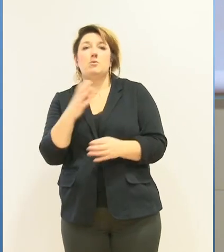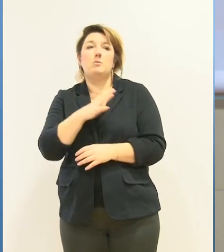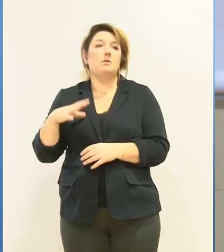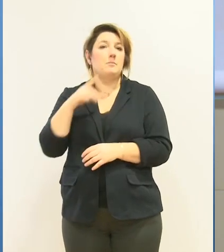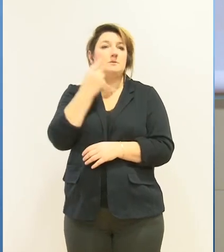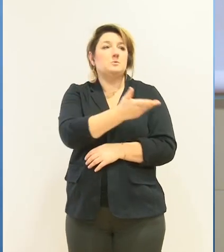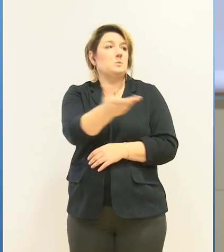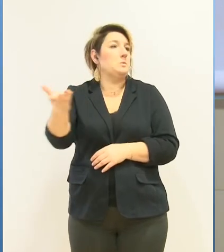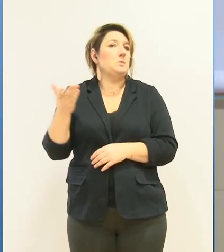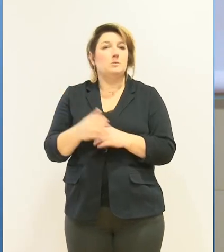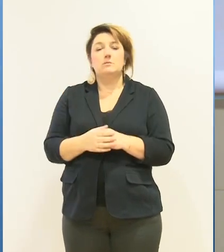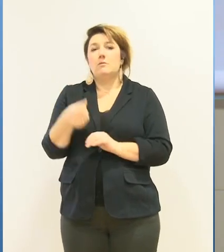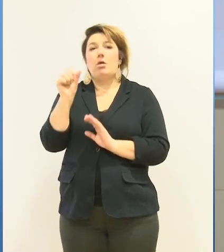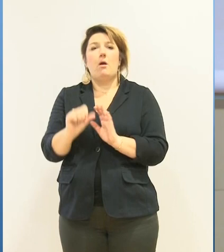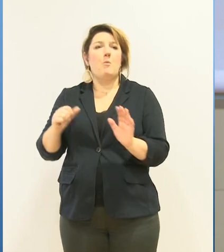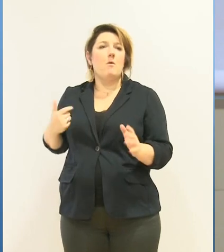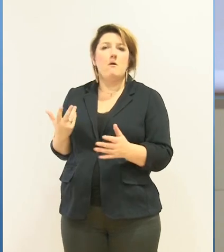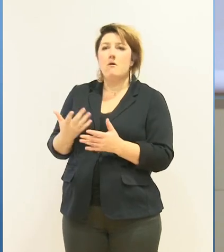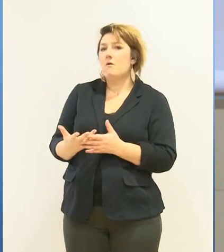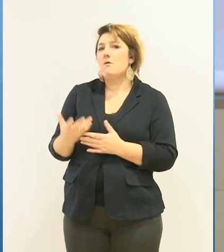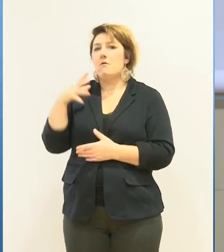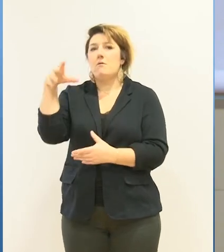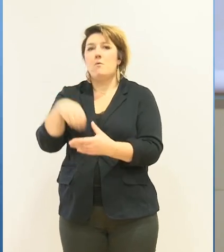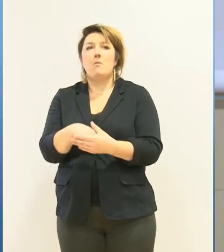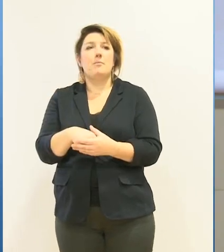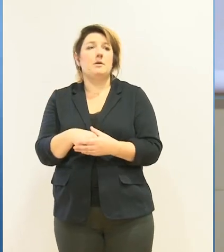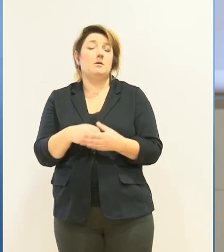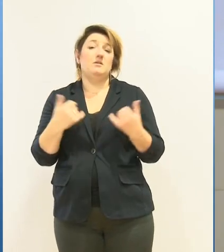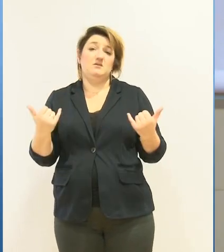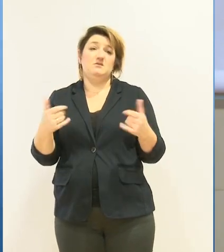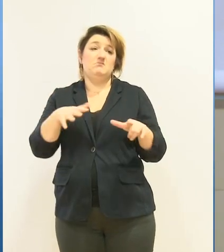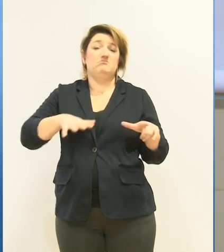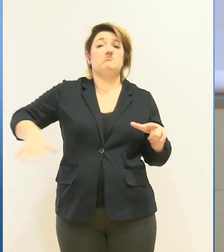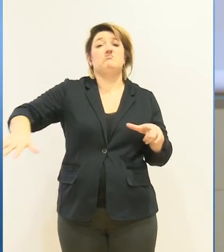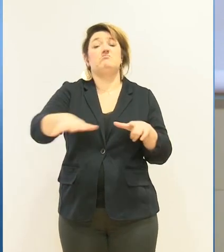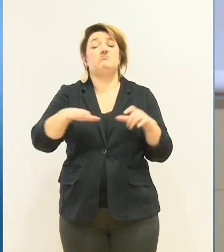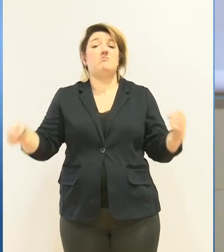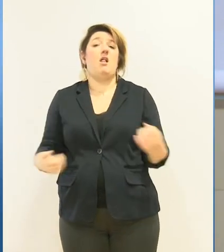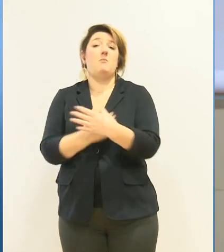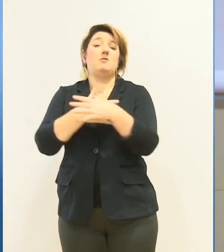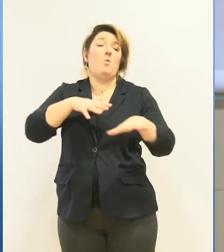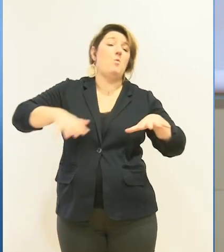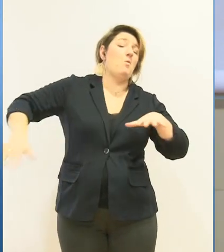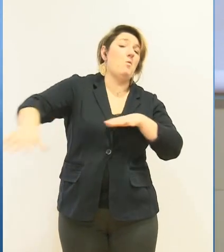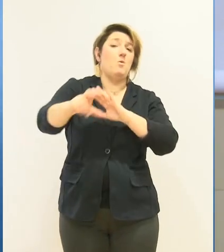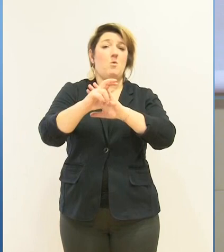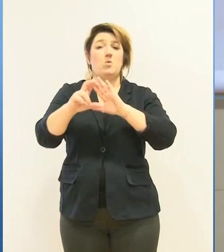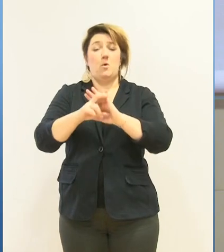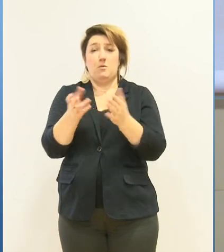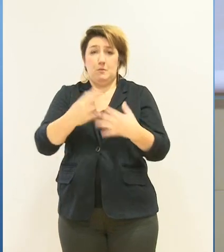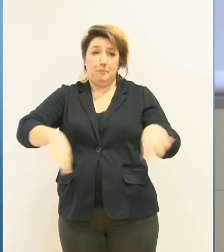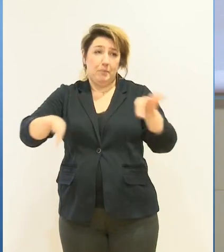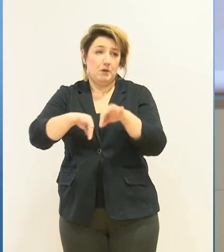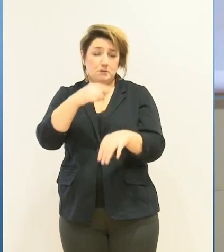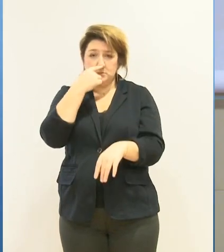plus d'un mois y compris ici dans notre métropole à grenoble notre pays est agité par une exaspération